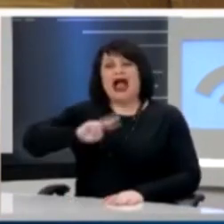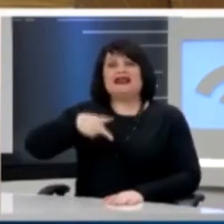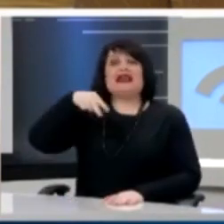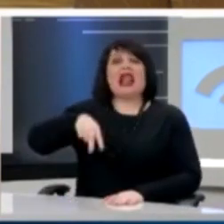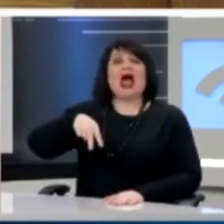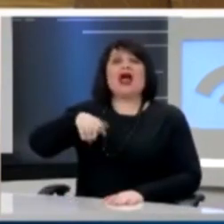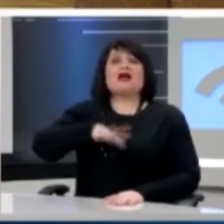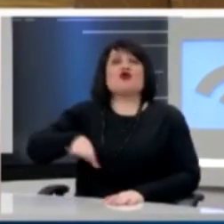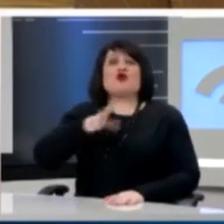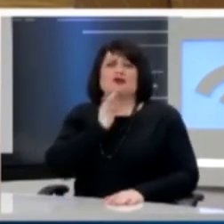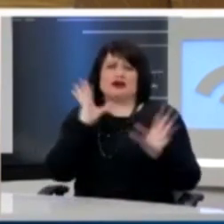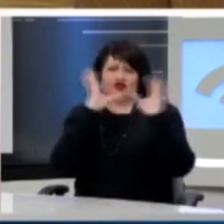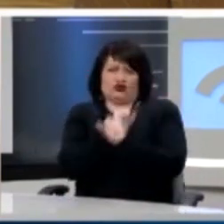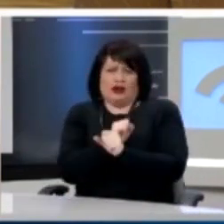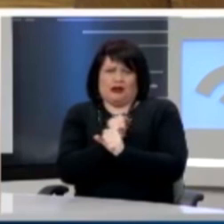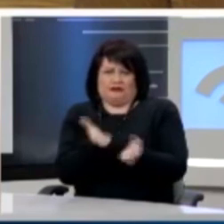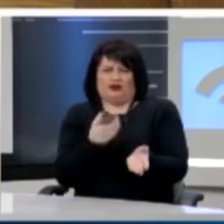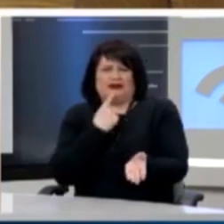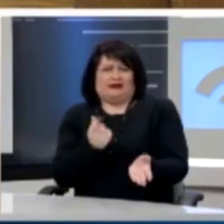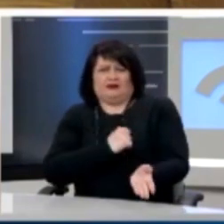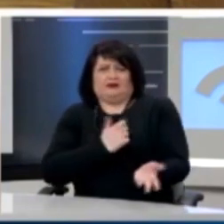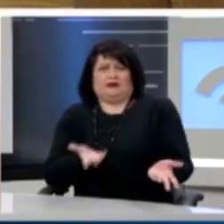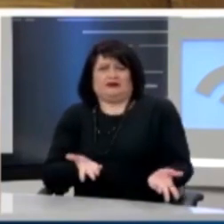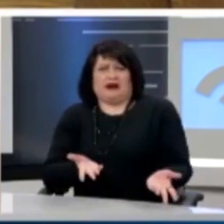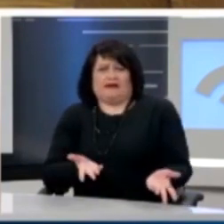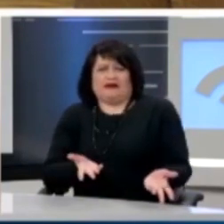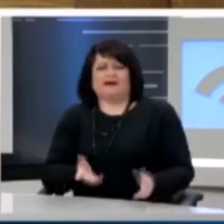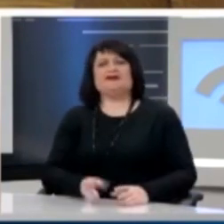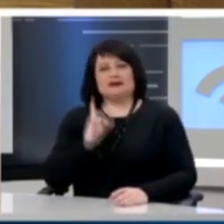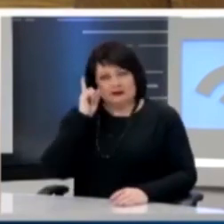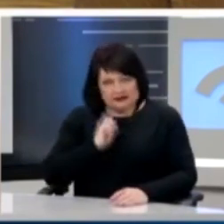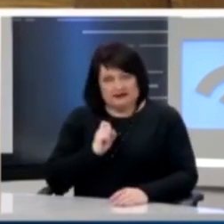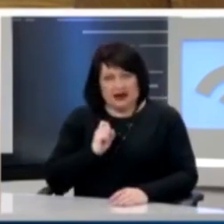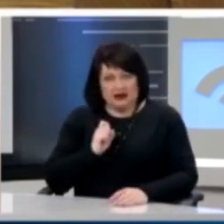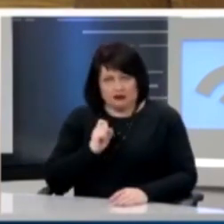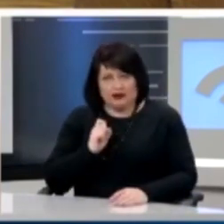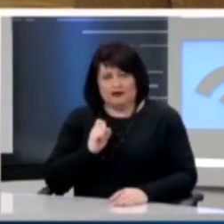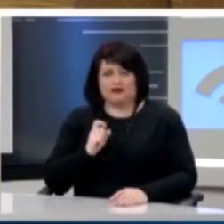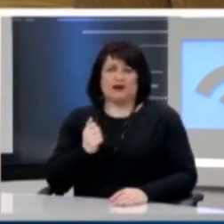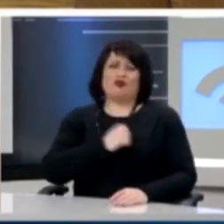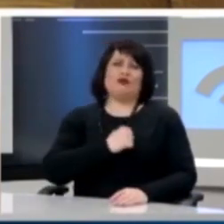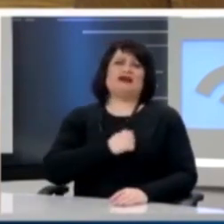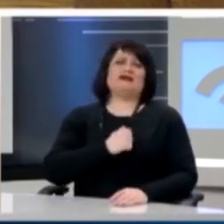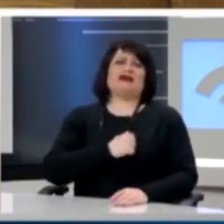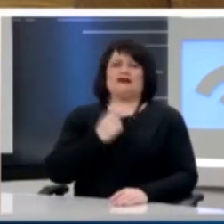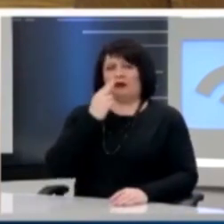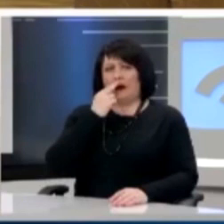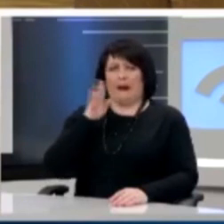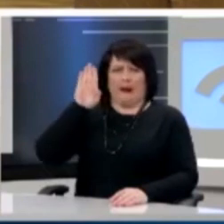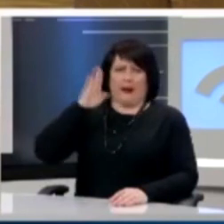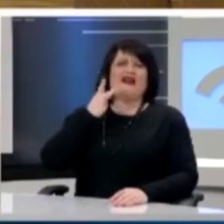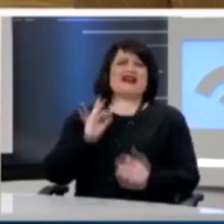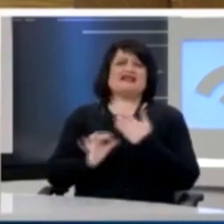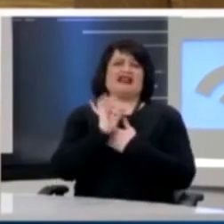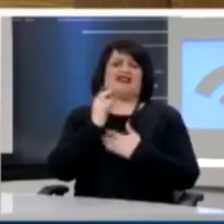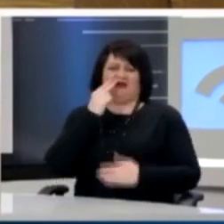αντιλαϊκού σκοταδιστικού νομίσματος είναι οι γνωστές αντιδραστικές απόψεις της ναζιστικής Χρυσής Αυγής